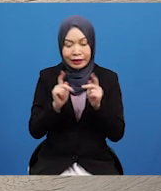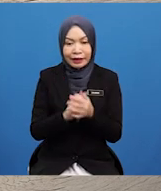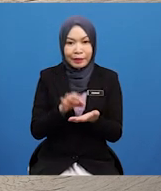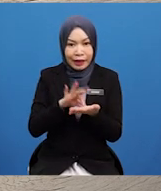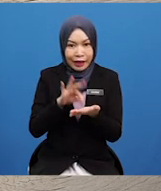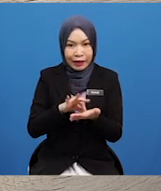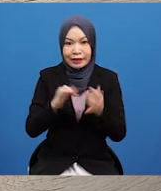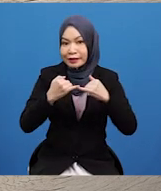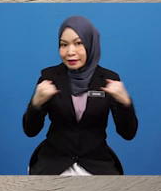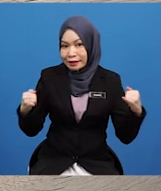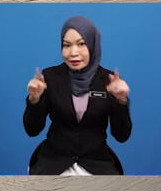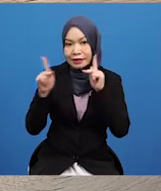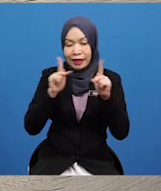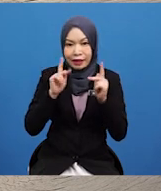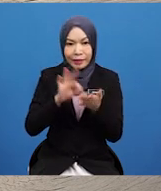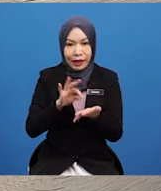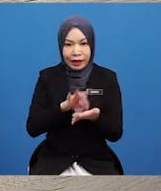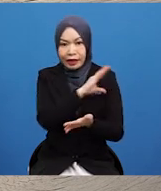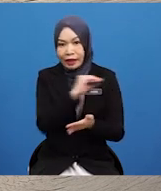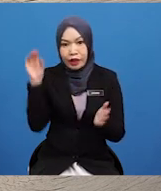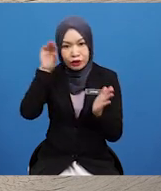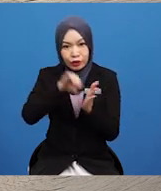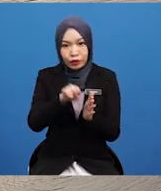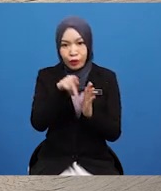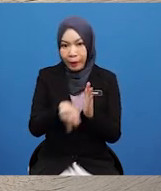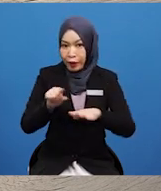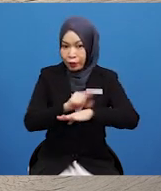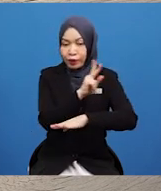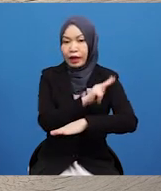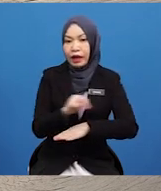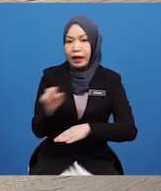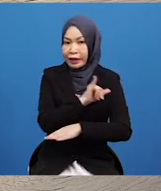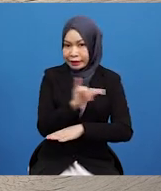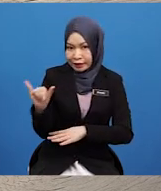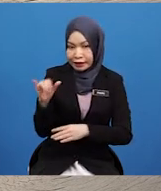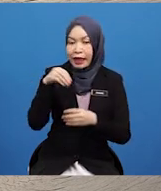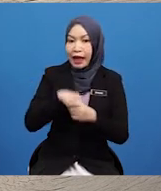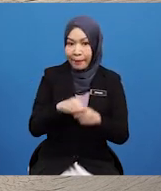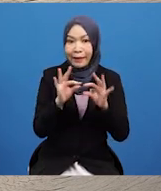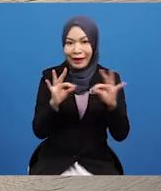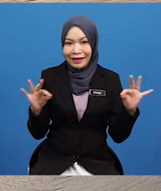jenis kata bilangan dan contoh penggunaannya dalam ayat.